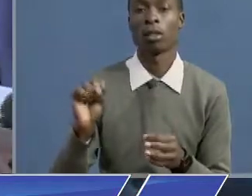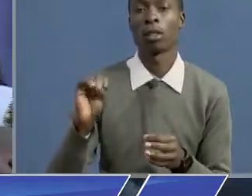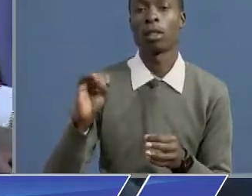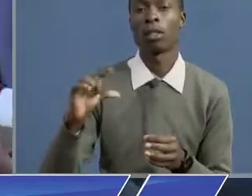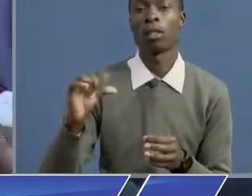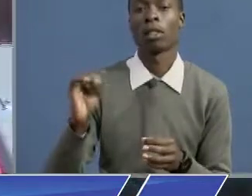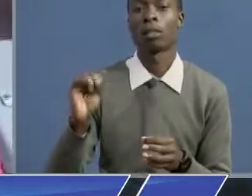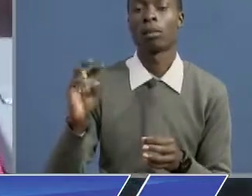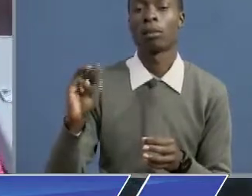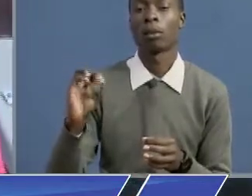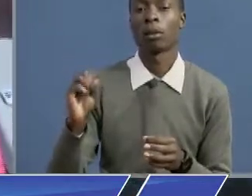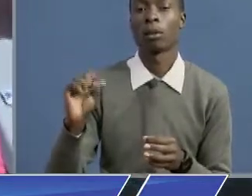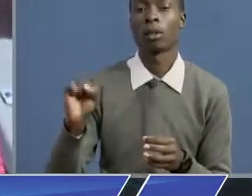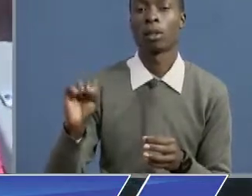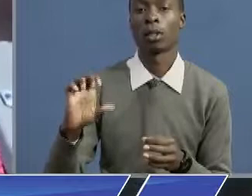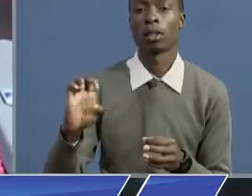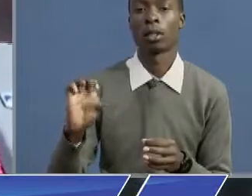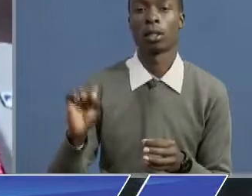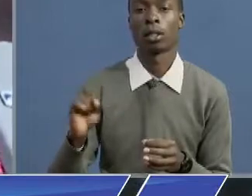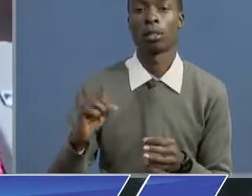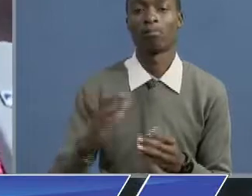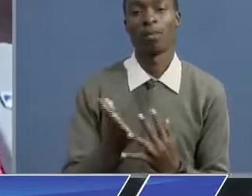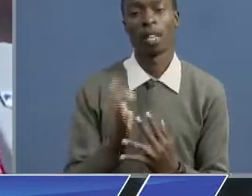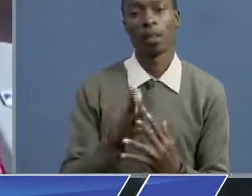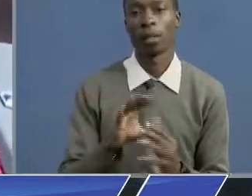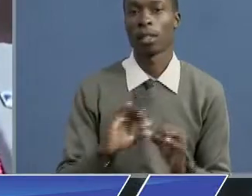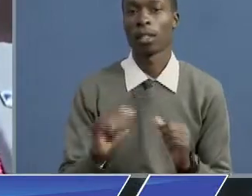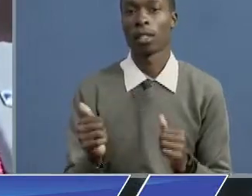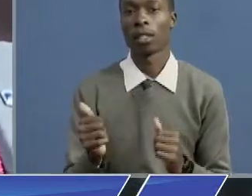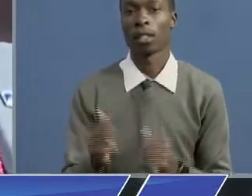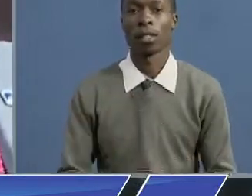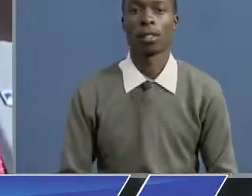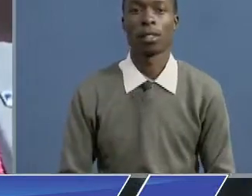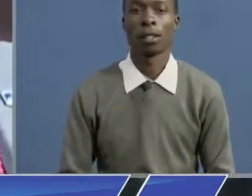Kikuyu Member of Parliament Kemani Shungwa, among others. And Mashariki.